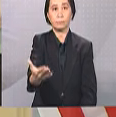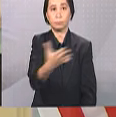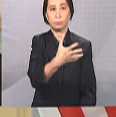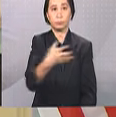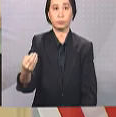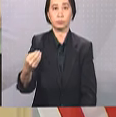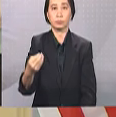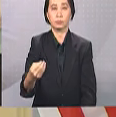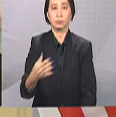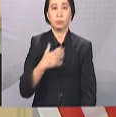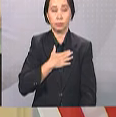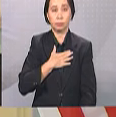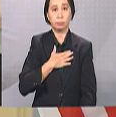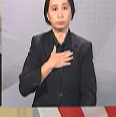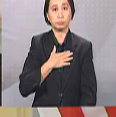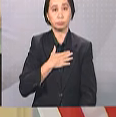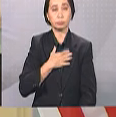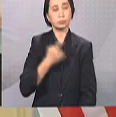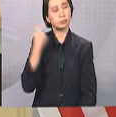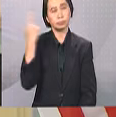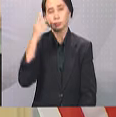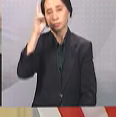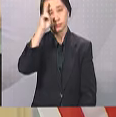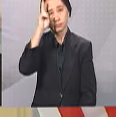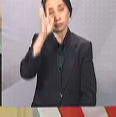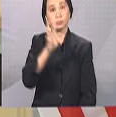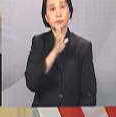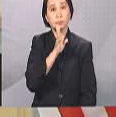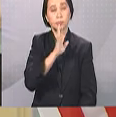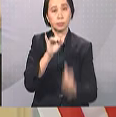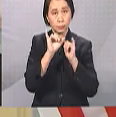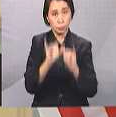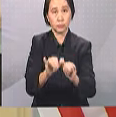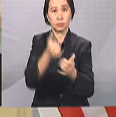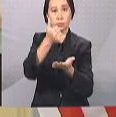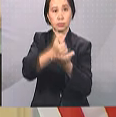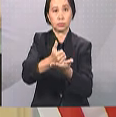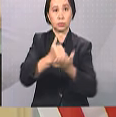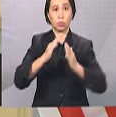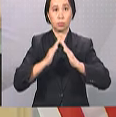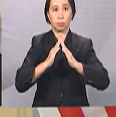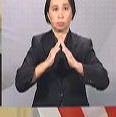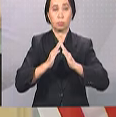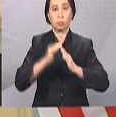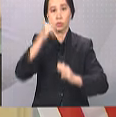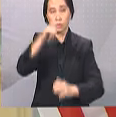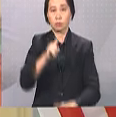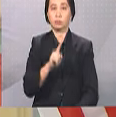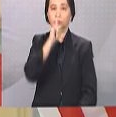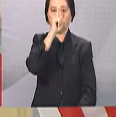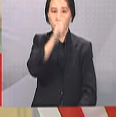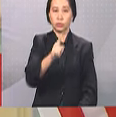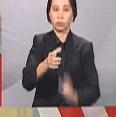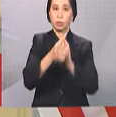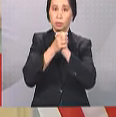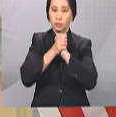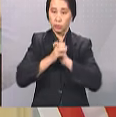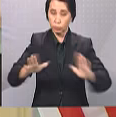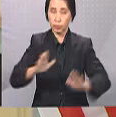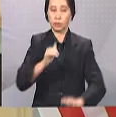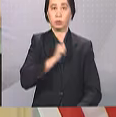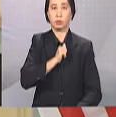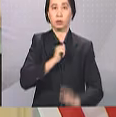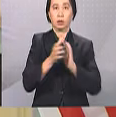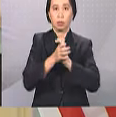dan seruan saya seperti biasa, terus tinggal di rumah bagi memastikan keselamatan